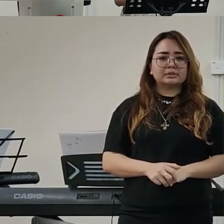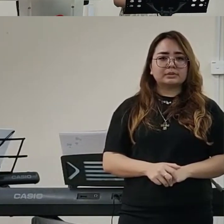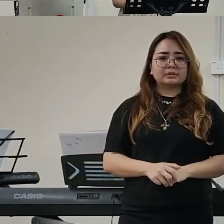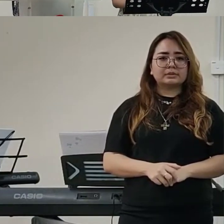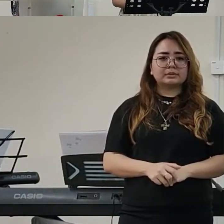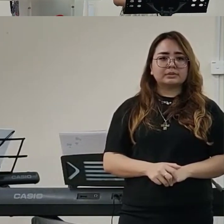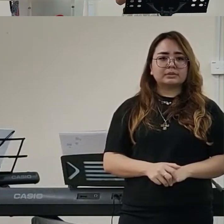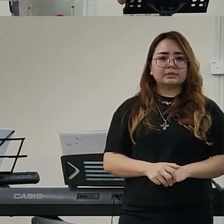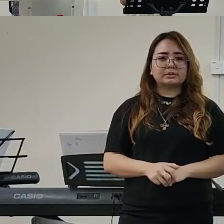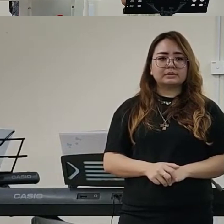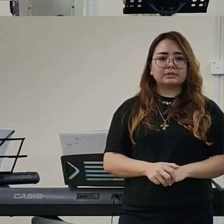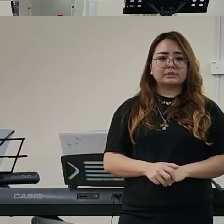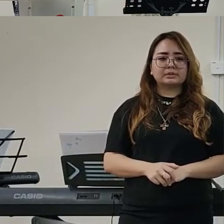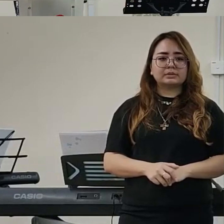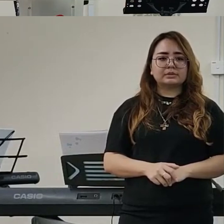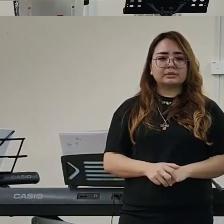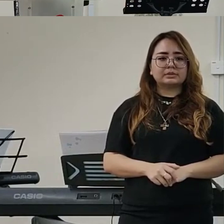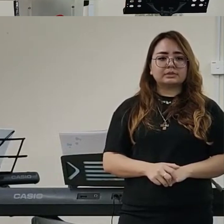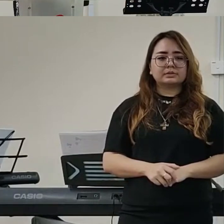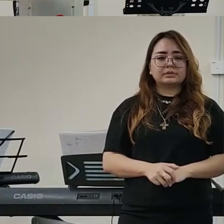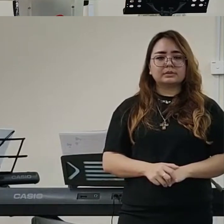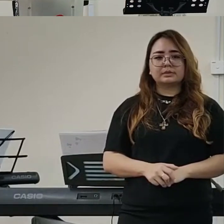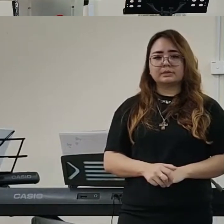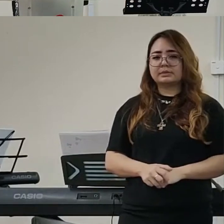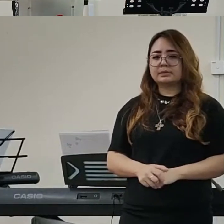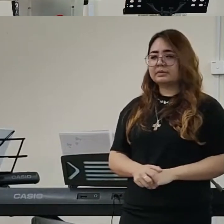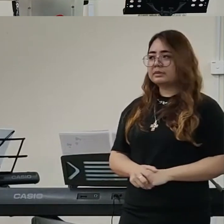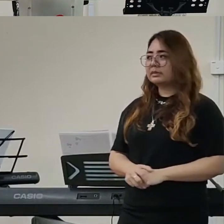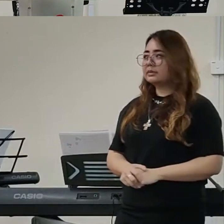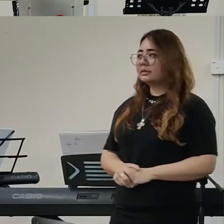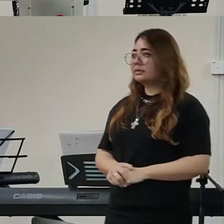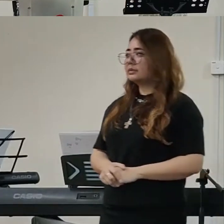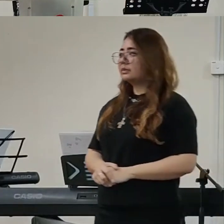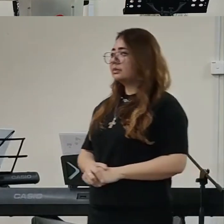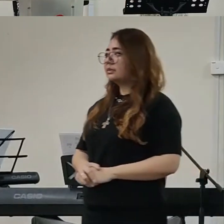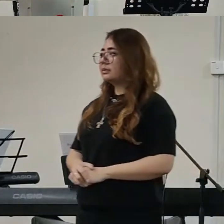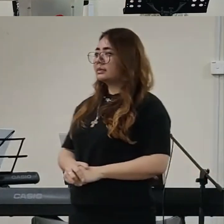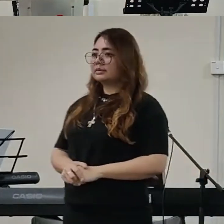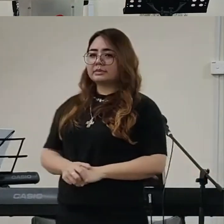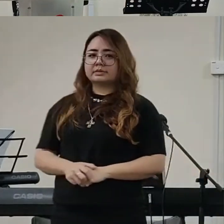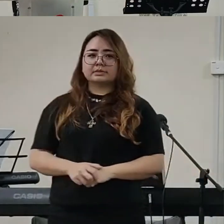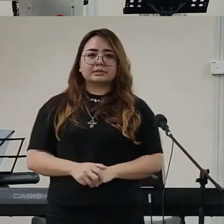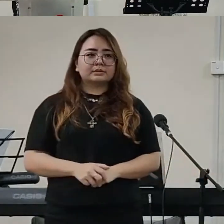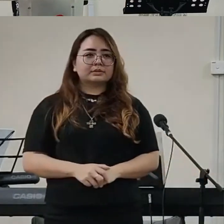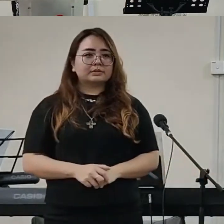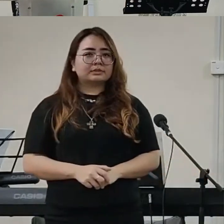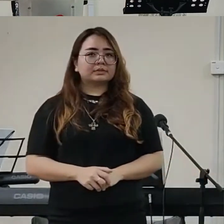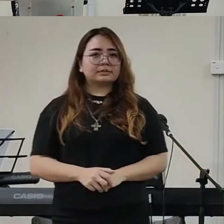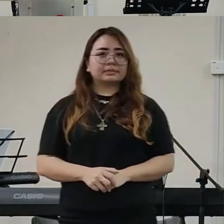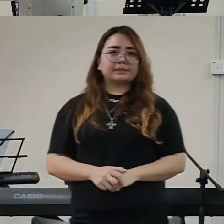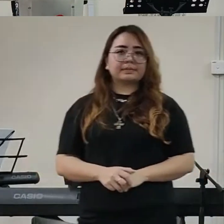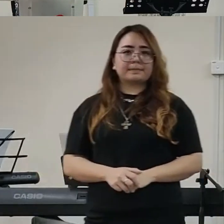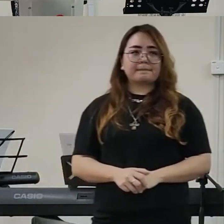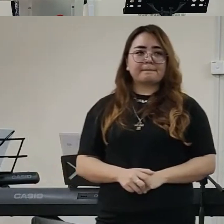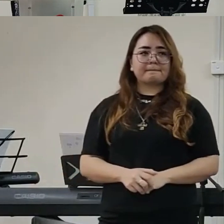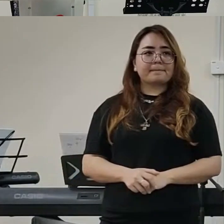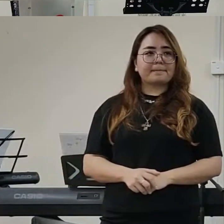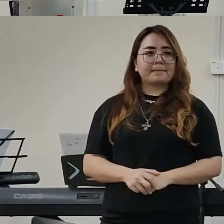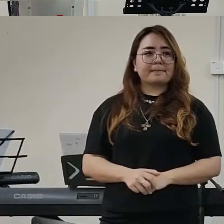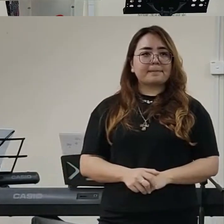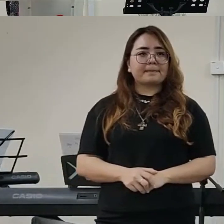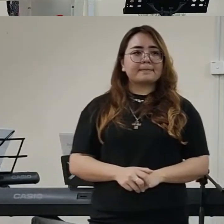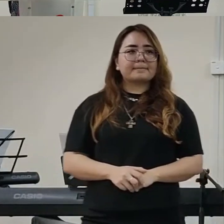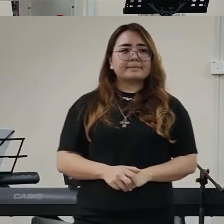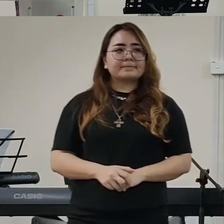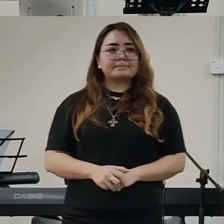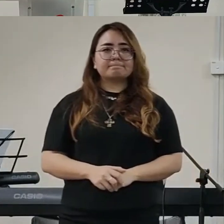来牧养我啊。那其实我们最好的那个牧者呢，就是我们耶稣基督。可是呢，我们也不要说，因为没有人牧养我，我就有